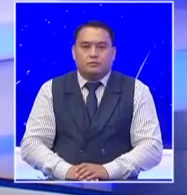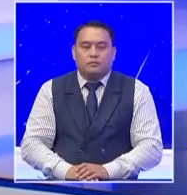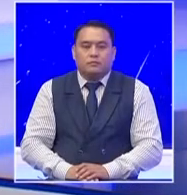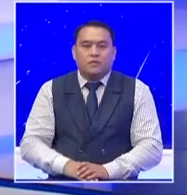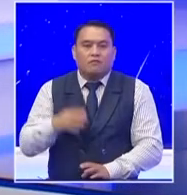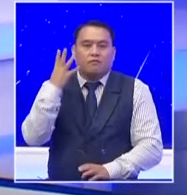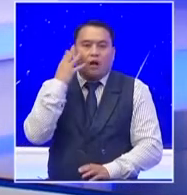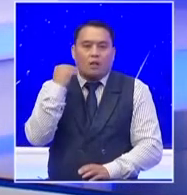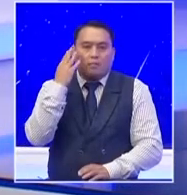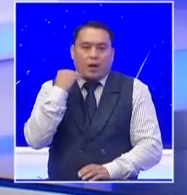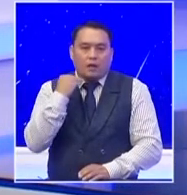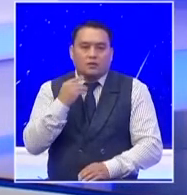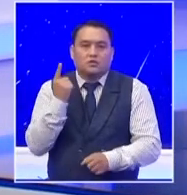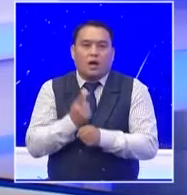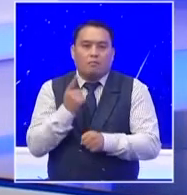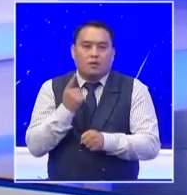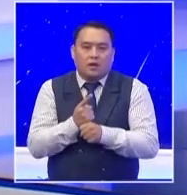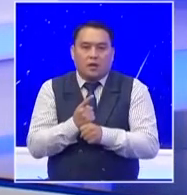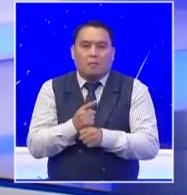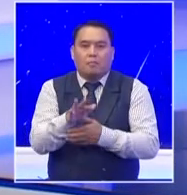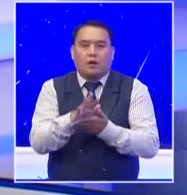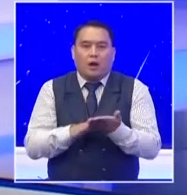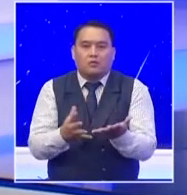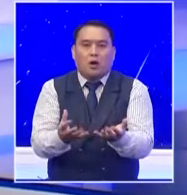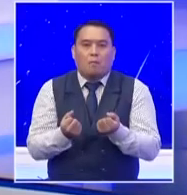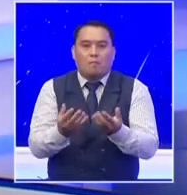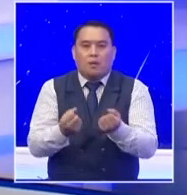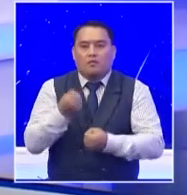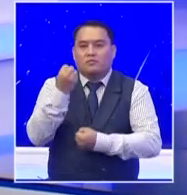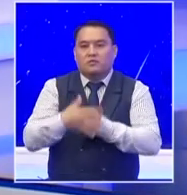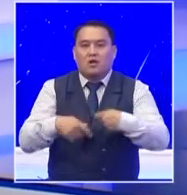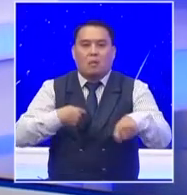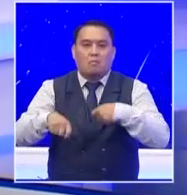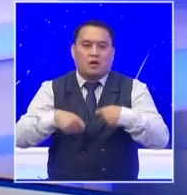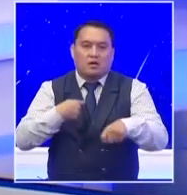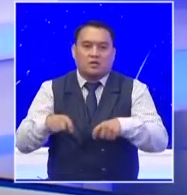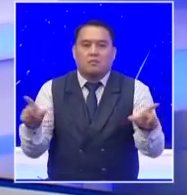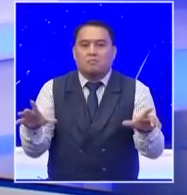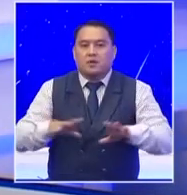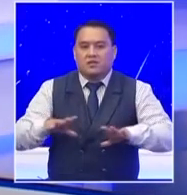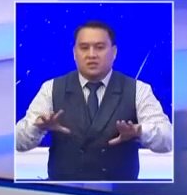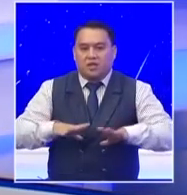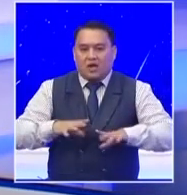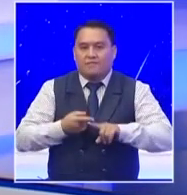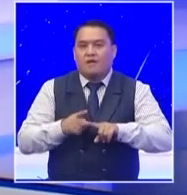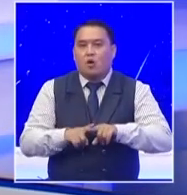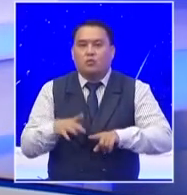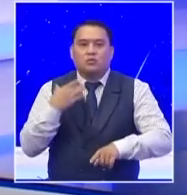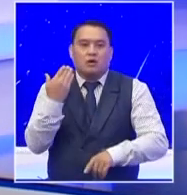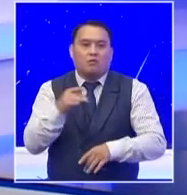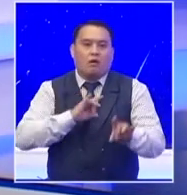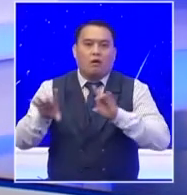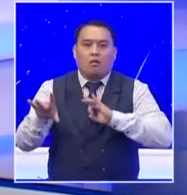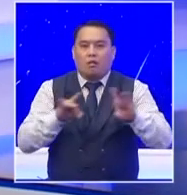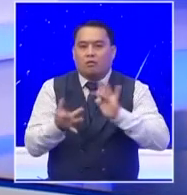В Алматы, несмотря на запрет, продолжают принимать клиентов торговые центры и крытые строительные рынки. Продавцы рекламируют свой